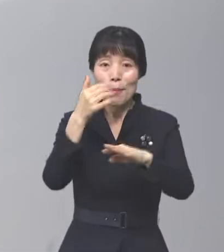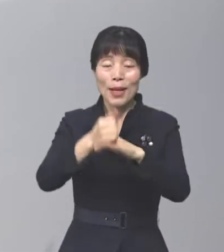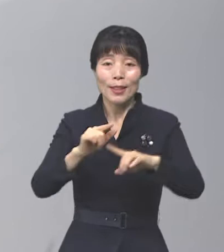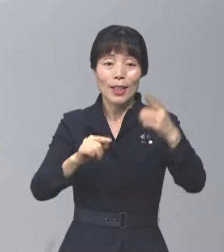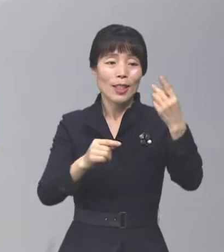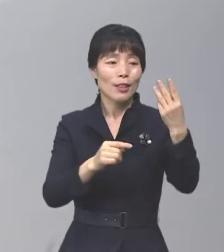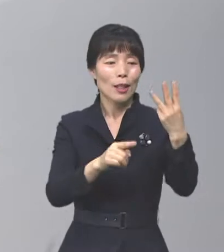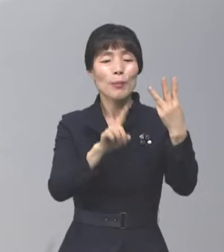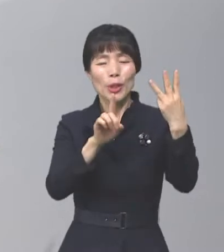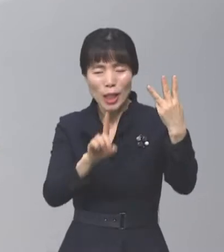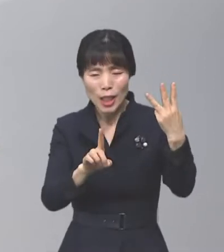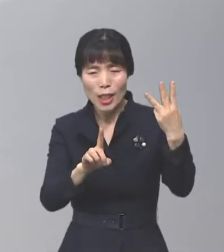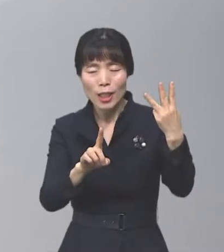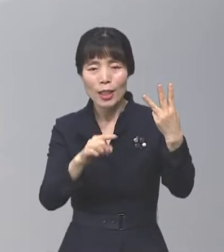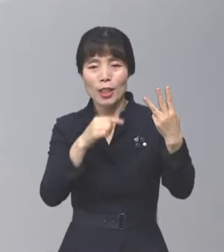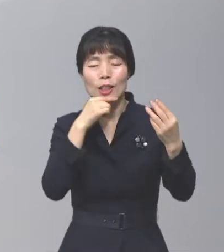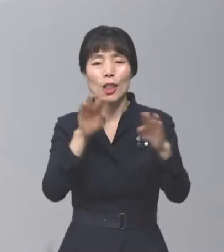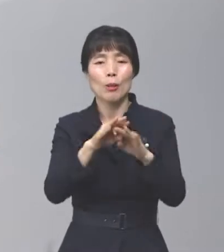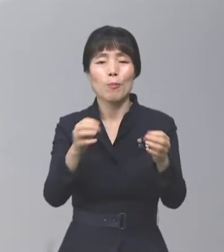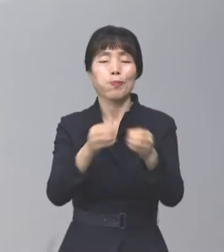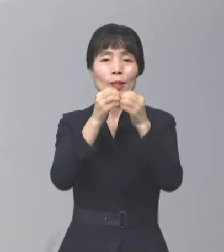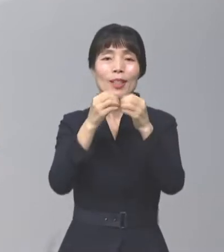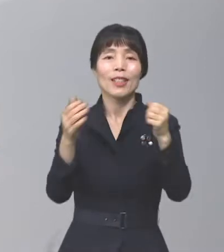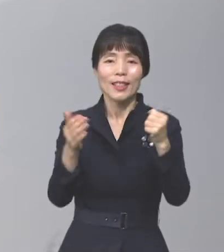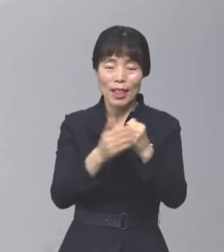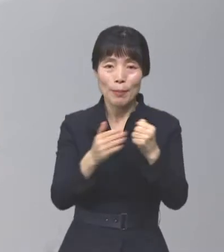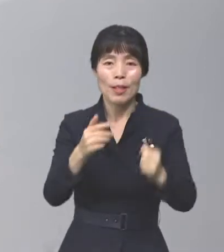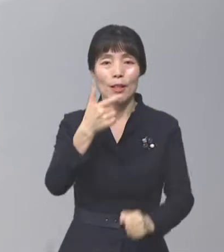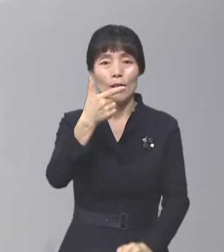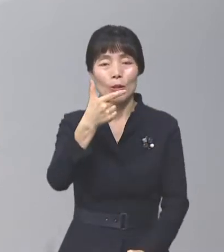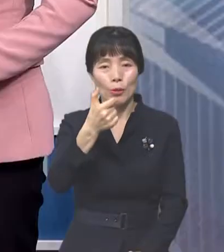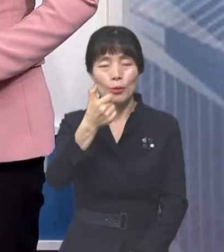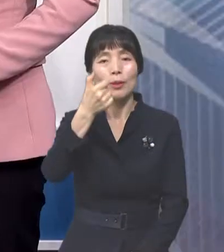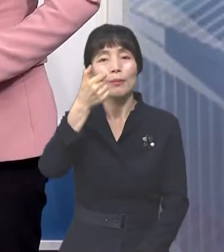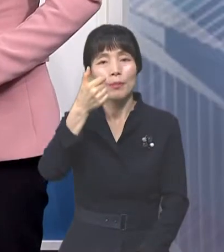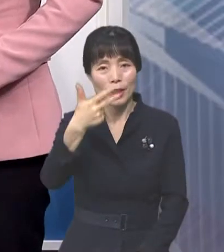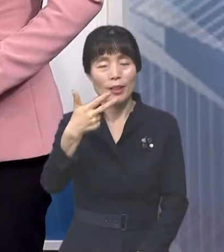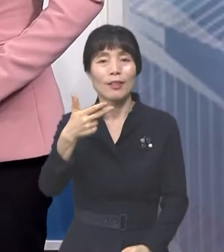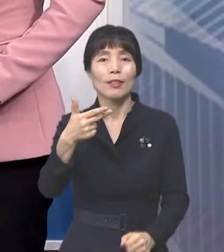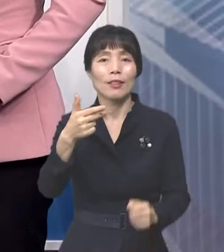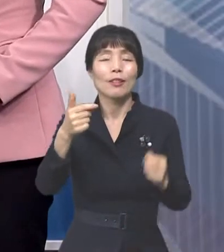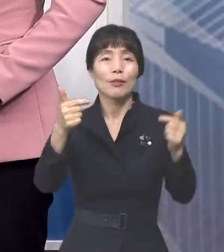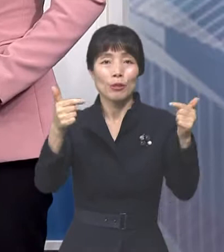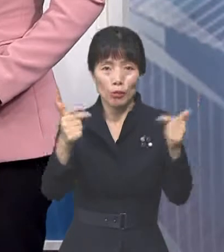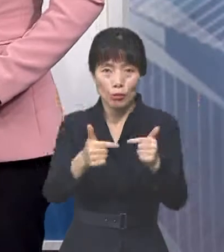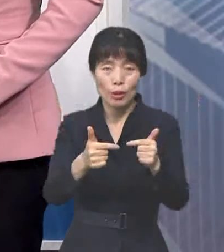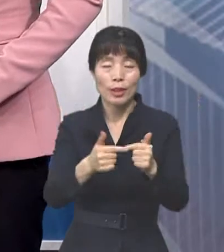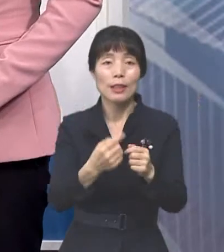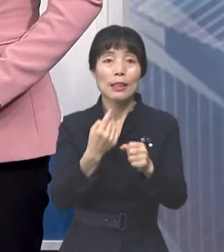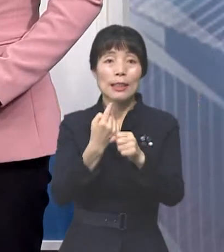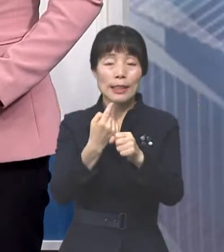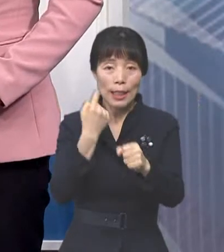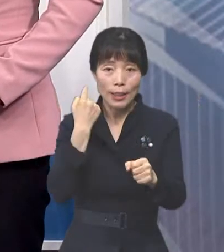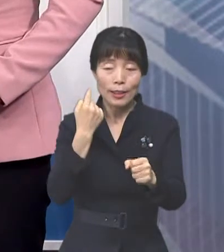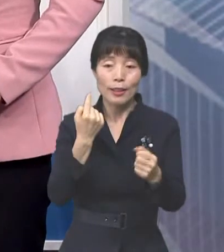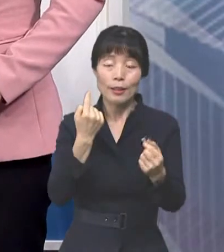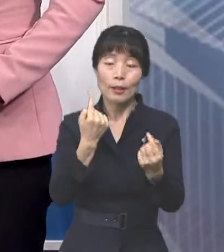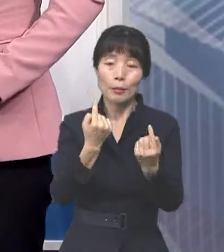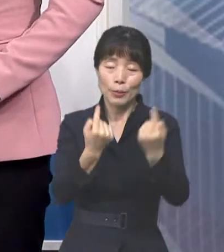모두 일요일과 겹치면서 실제 공휴일수는 67일이 되는데요. 이는 작년에 비해 하루 더